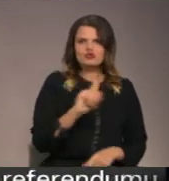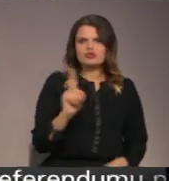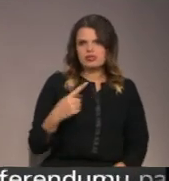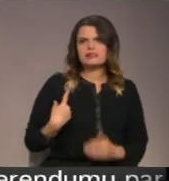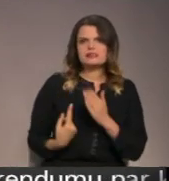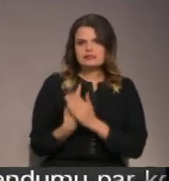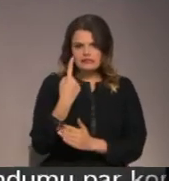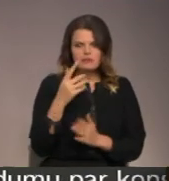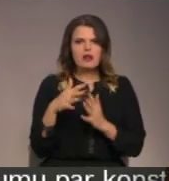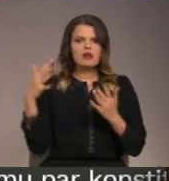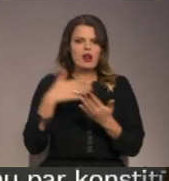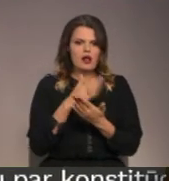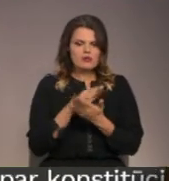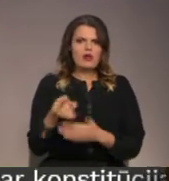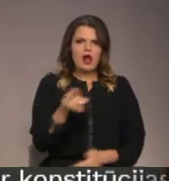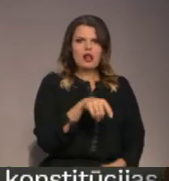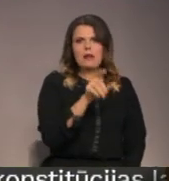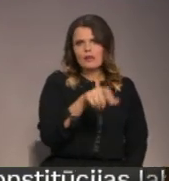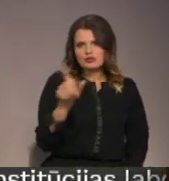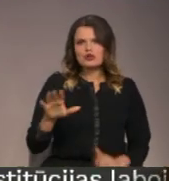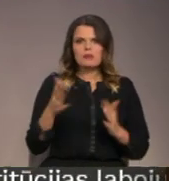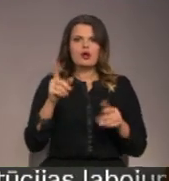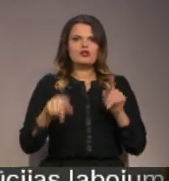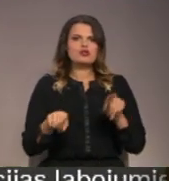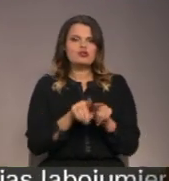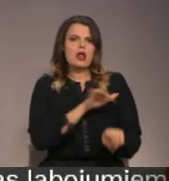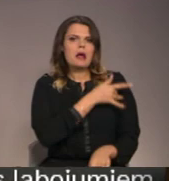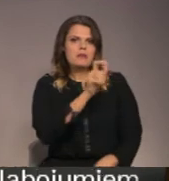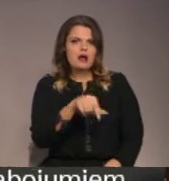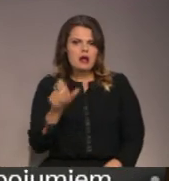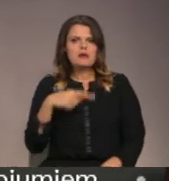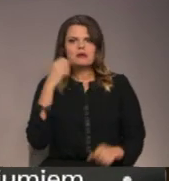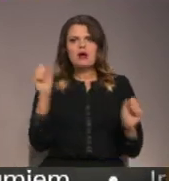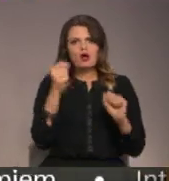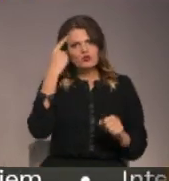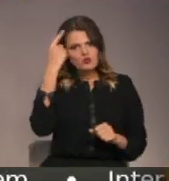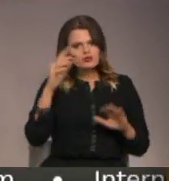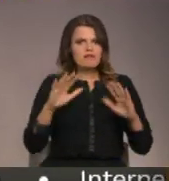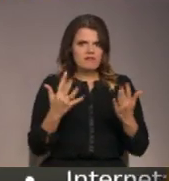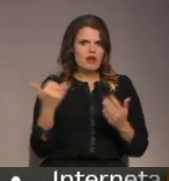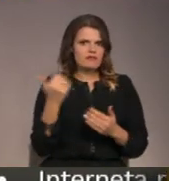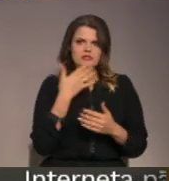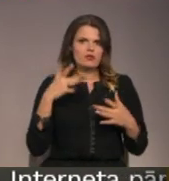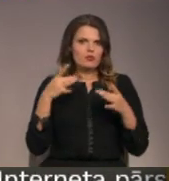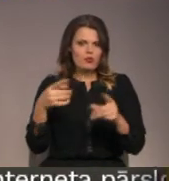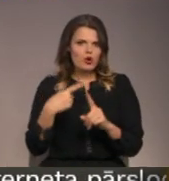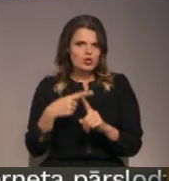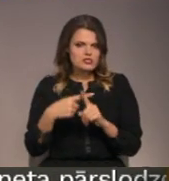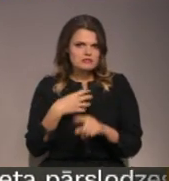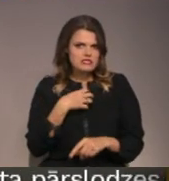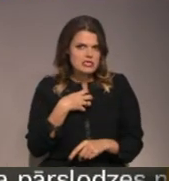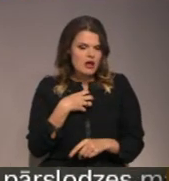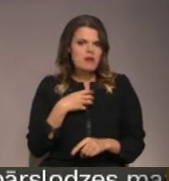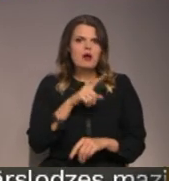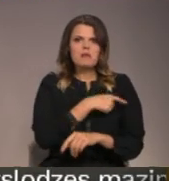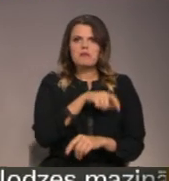temperatūra. Pārsvarā tie ir pasažieri, bet ir arī daži apkalpes locekļi, kuri grib ātrāk uzzināt, vai viņi nav COVID pozitīvi. Mediķi